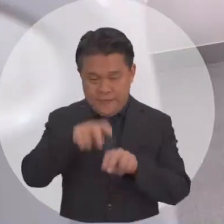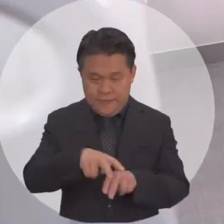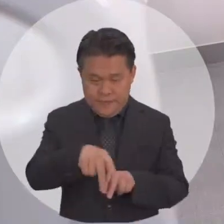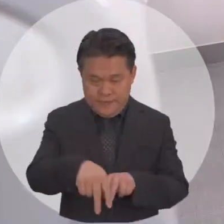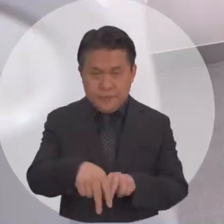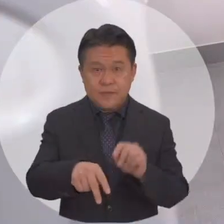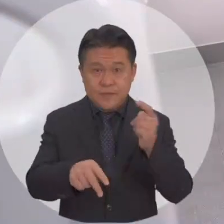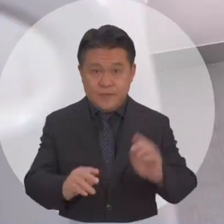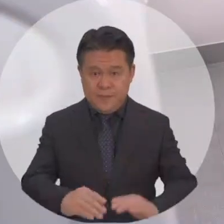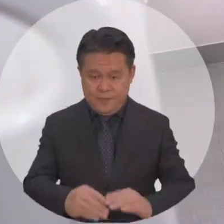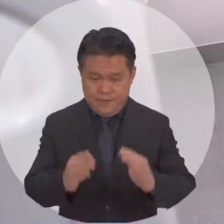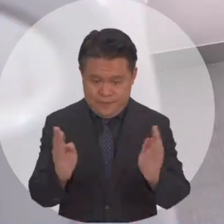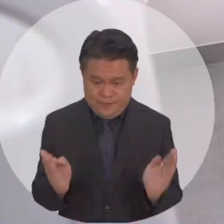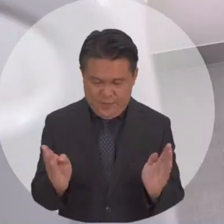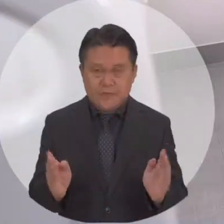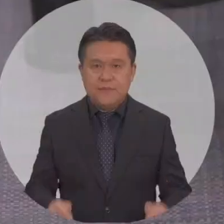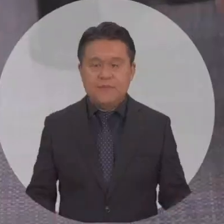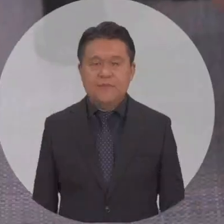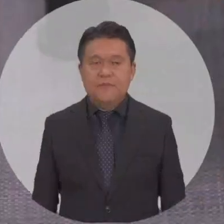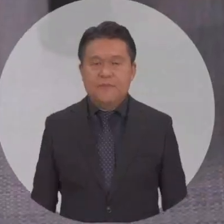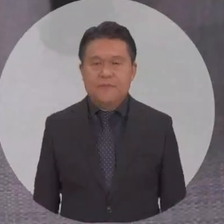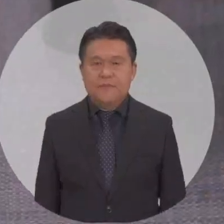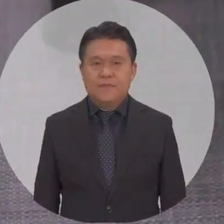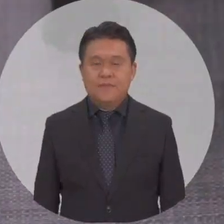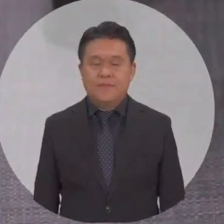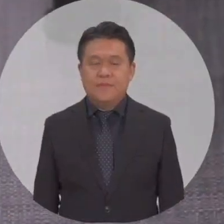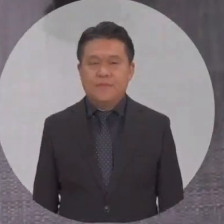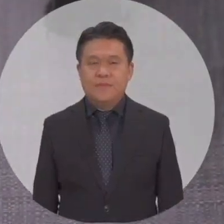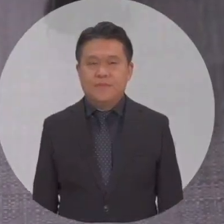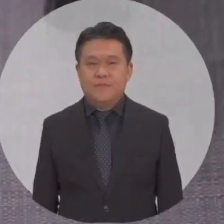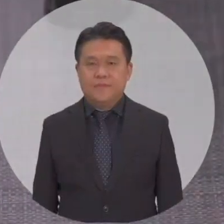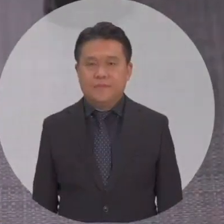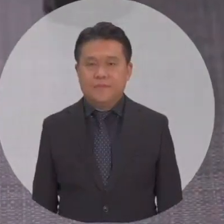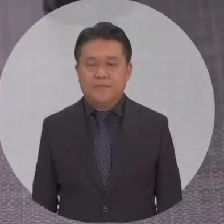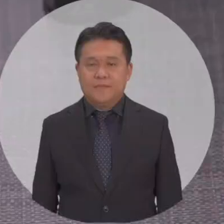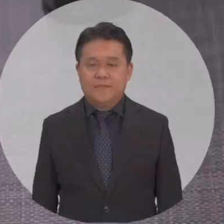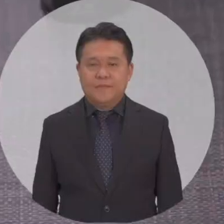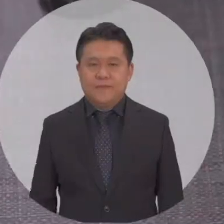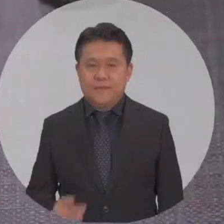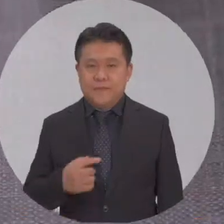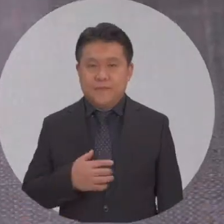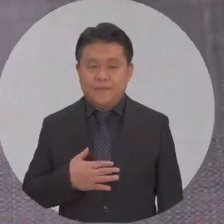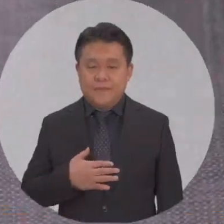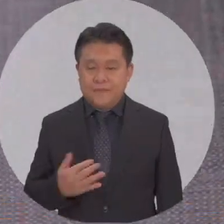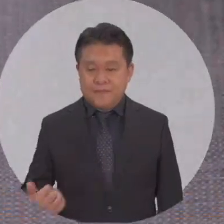대상자의 발을 바닥에 내려놓고 휠체어 발 받침대를 올려놓습니다.